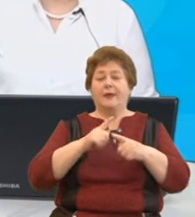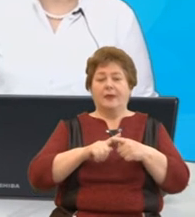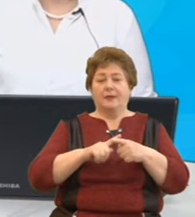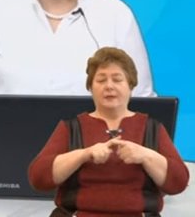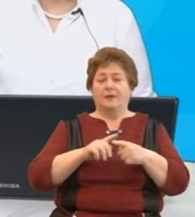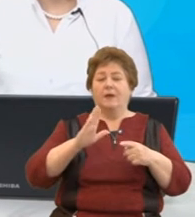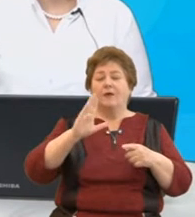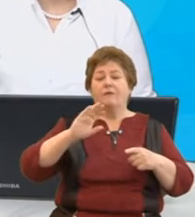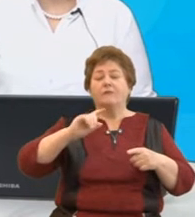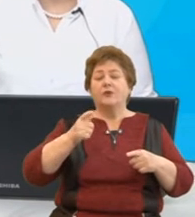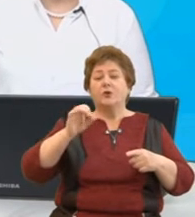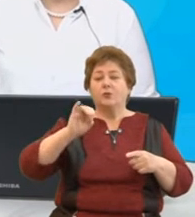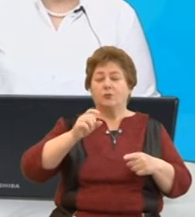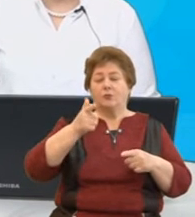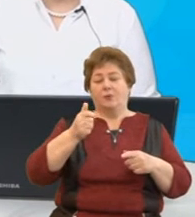вьюга